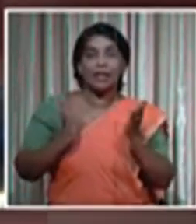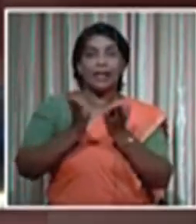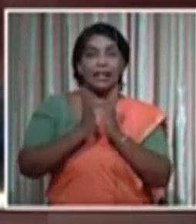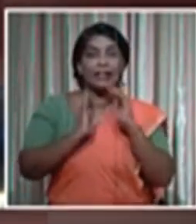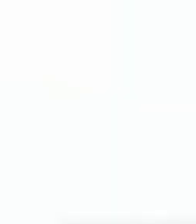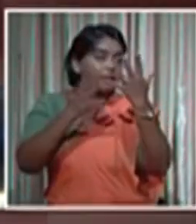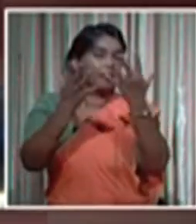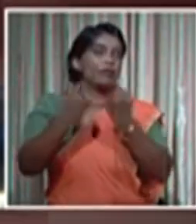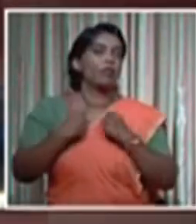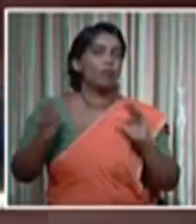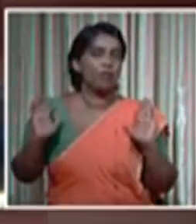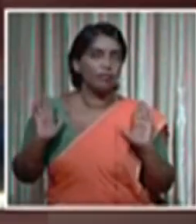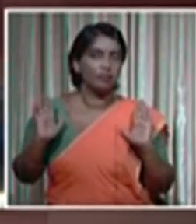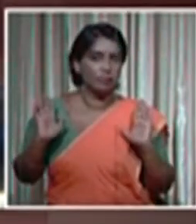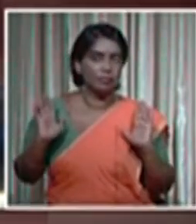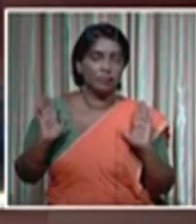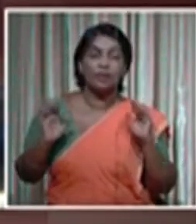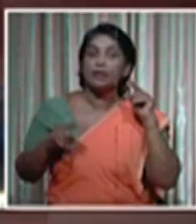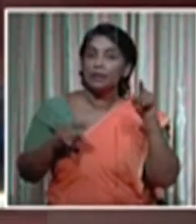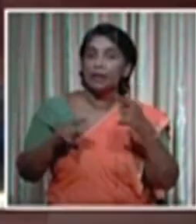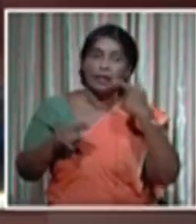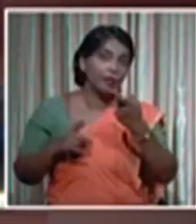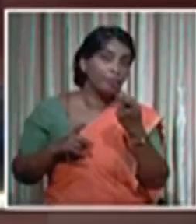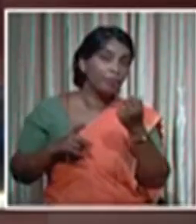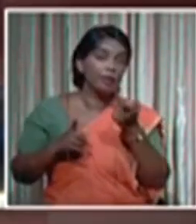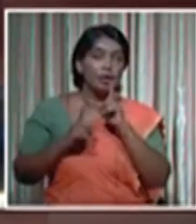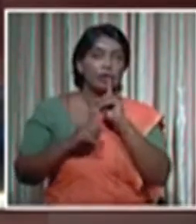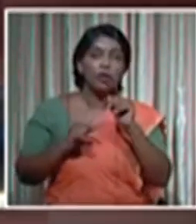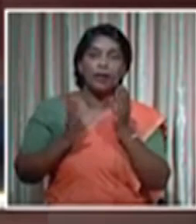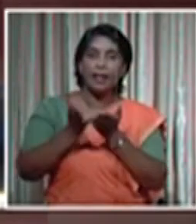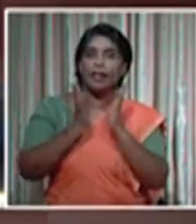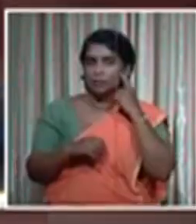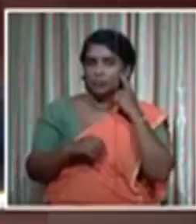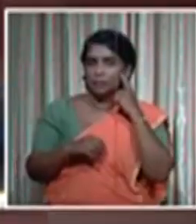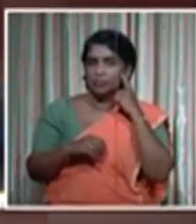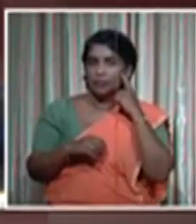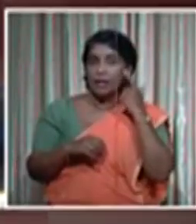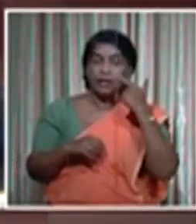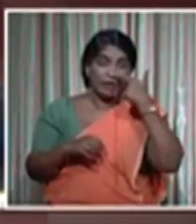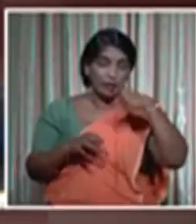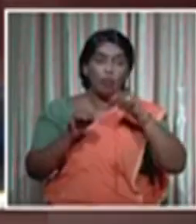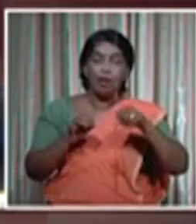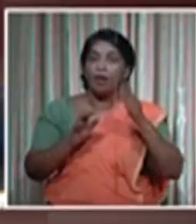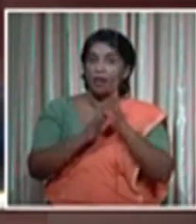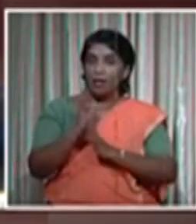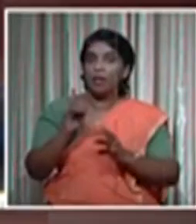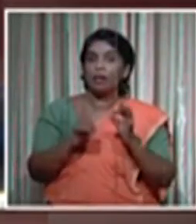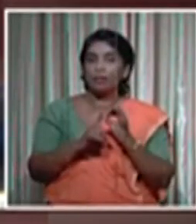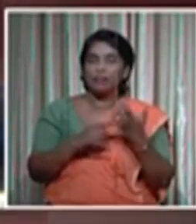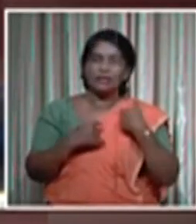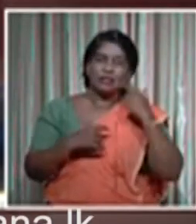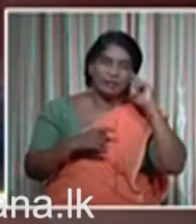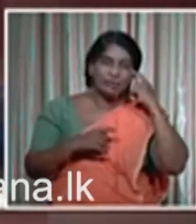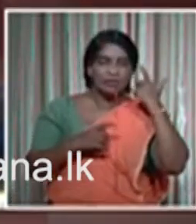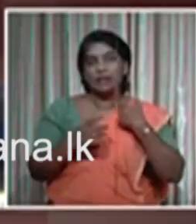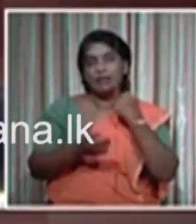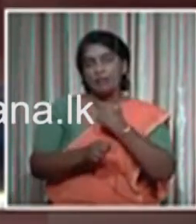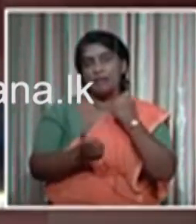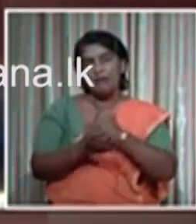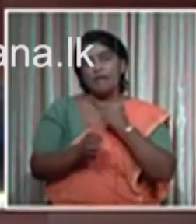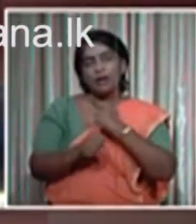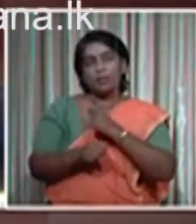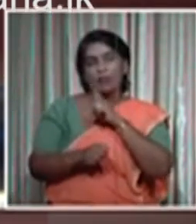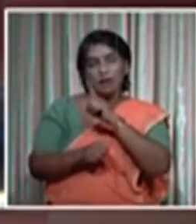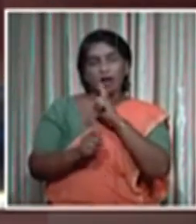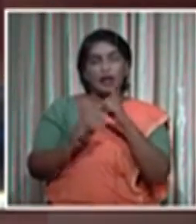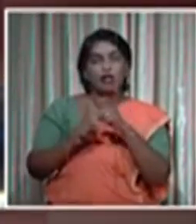තෙල් පමණයි අපි මිලදී ගත යුතු වන්නේ එනිසා තෙල් මිල තීරණය කරන්න කවුද ඉන්දියානු රිලයන්ස් සමාගම තෙල් සංස්ථා භාර අමාත්‍යවරය කේන්ද්‍රිකාල කේන්ද්‍රිකාල මහ භාණ්ඩාගාරින් යාන්තම්